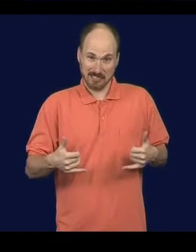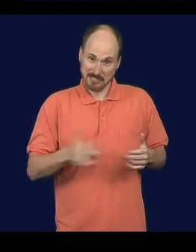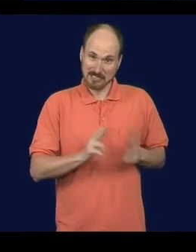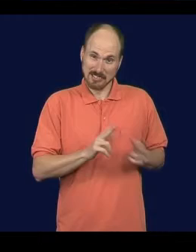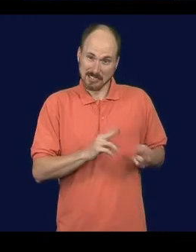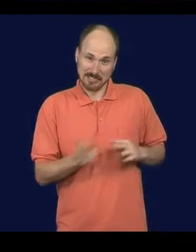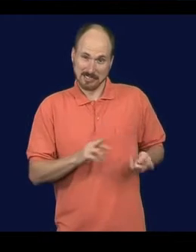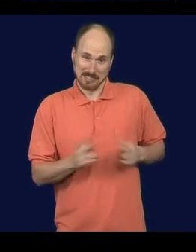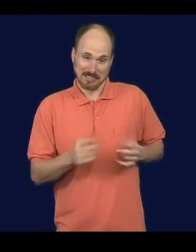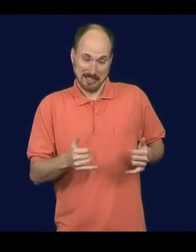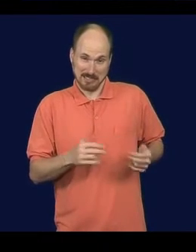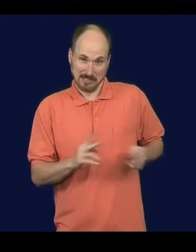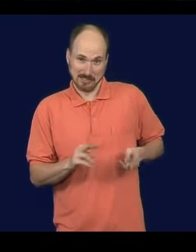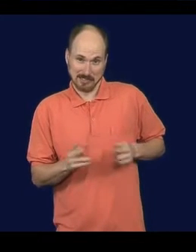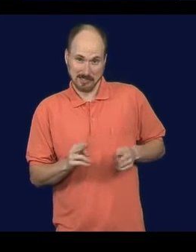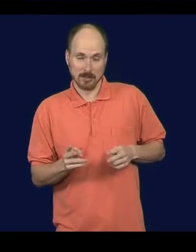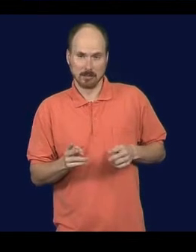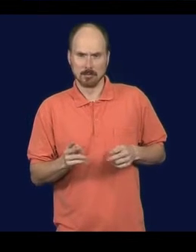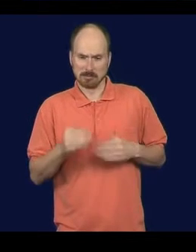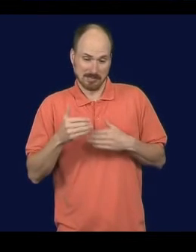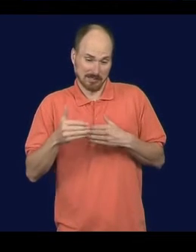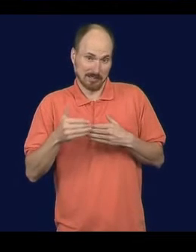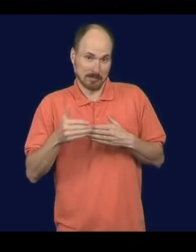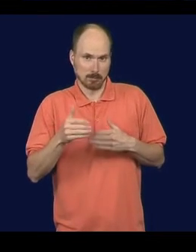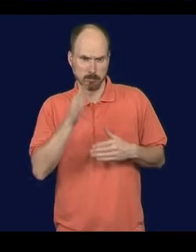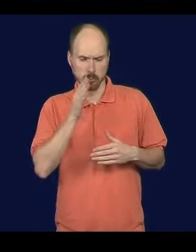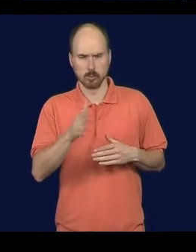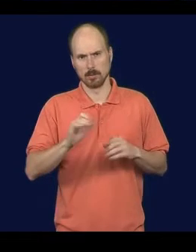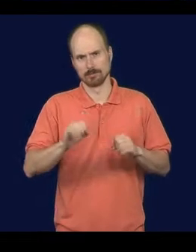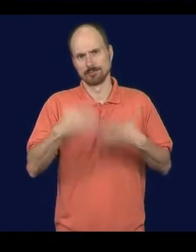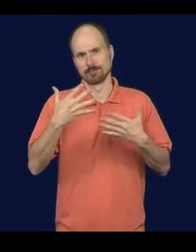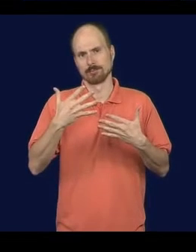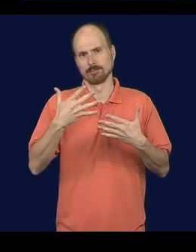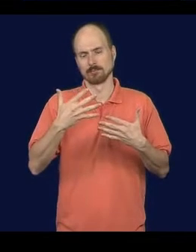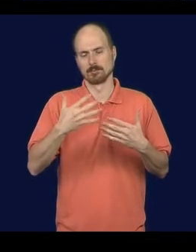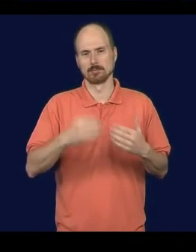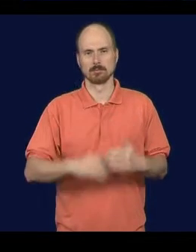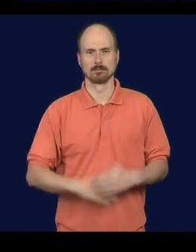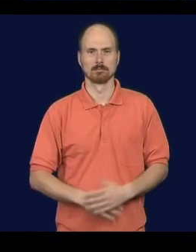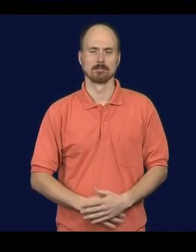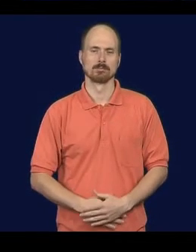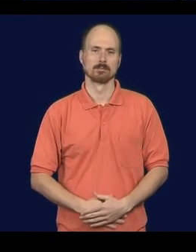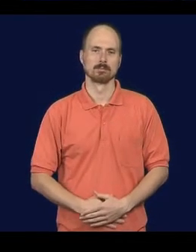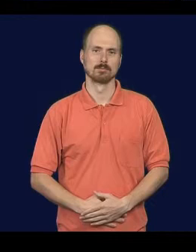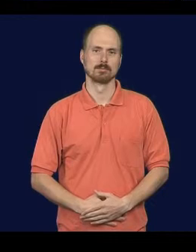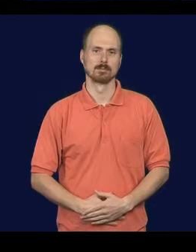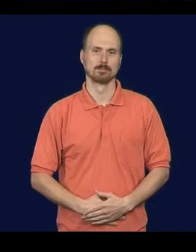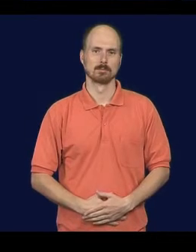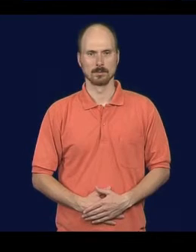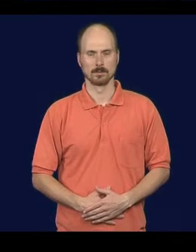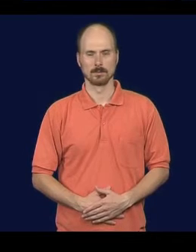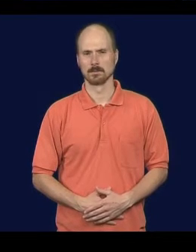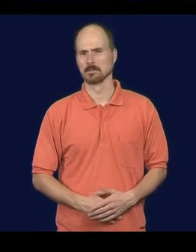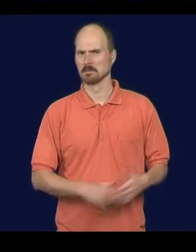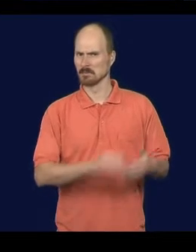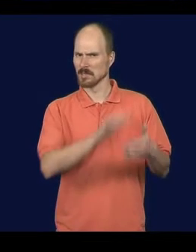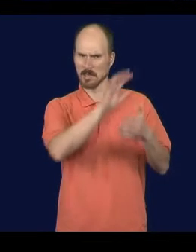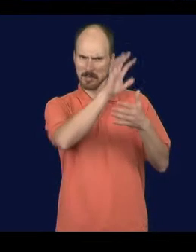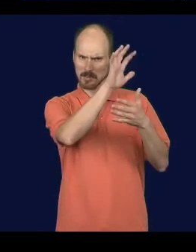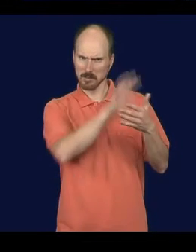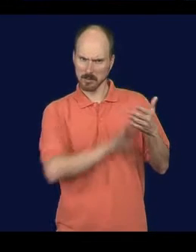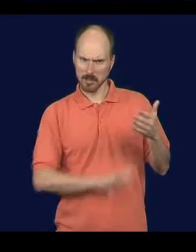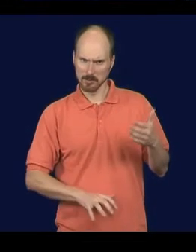Toto téma se to nás jako celkem velice týká. Nicméně jsem z této přednášky trochu zaskočen, že vy